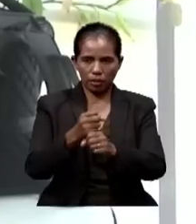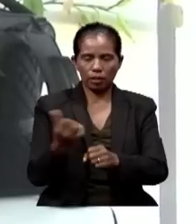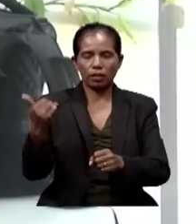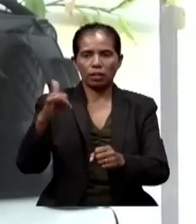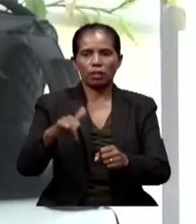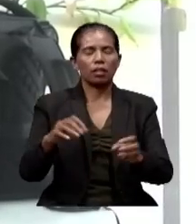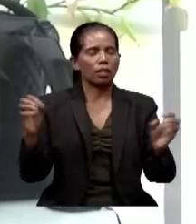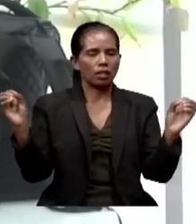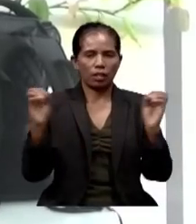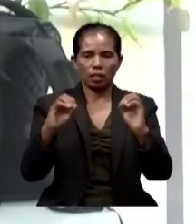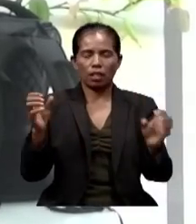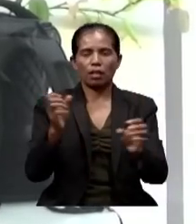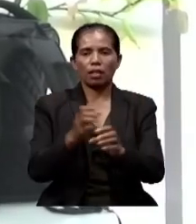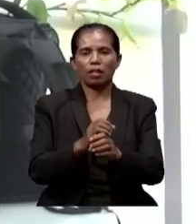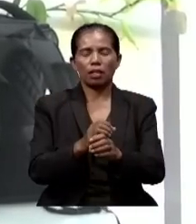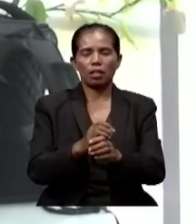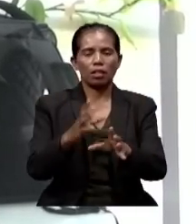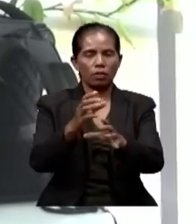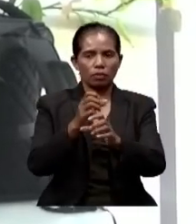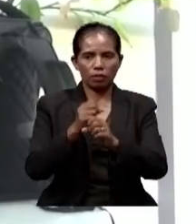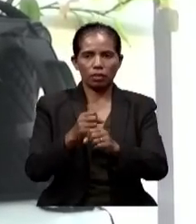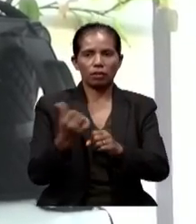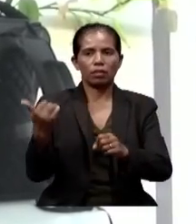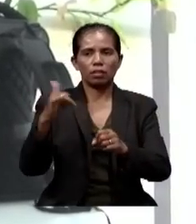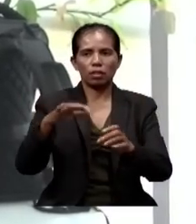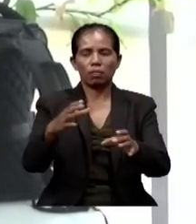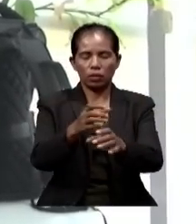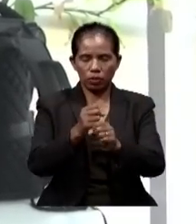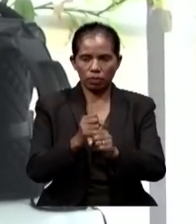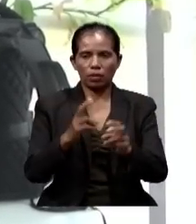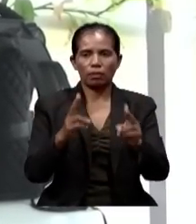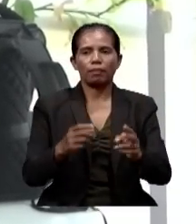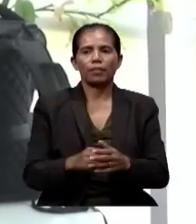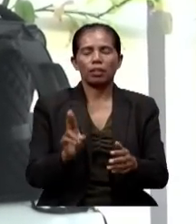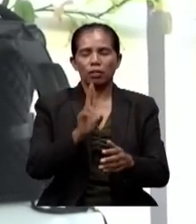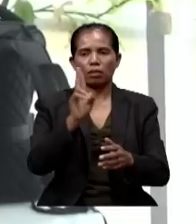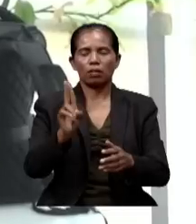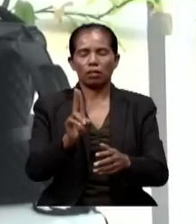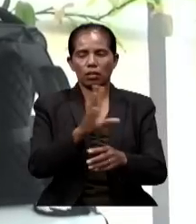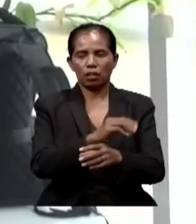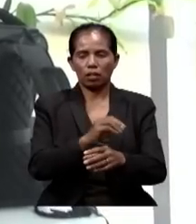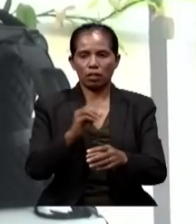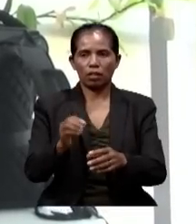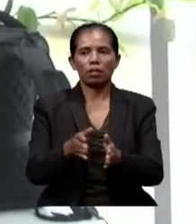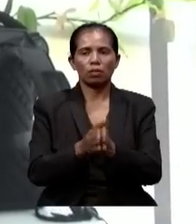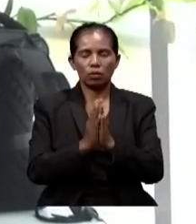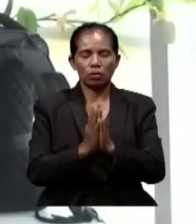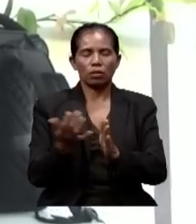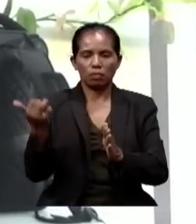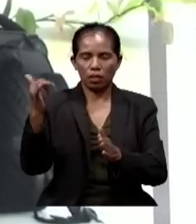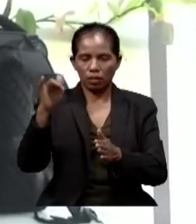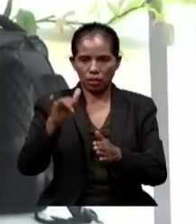nema que la acontece, gestão mercado tu, sira mas e sobo rase. Ta aproveita oportunidade ne husu ba sira nebe